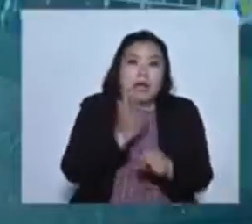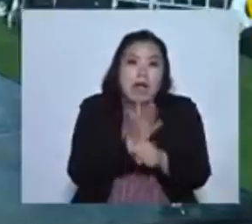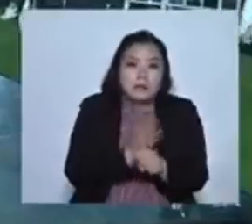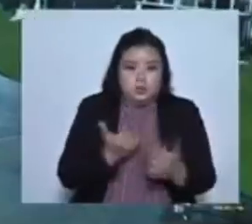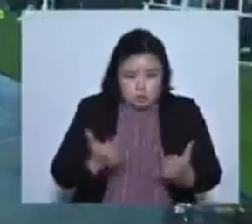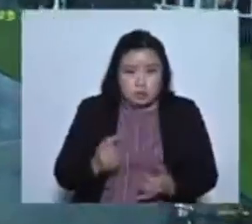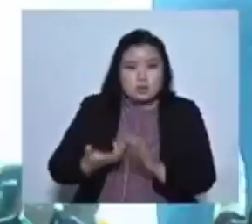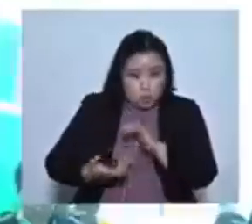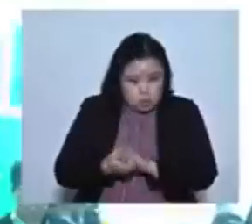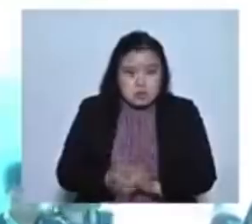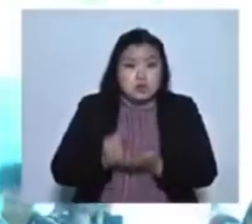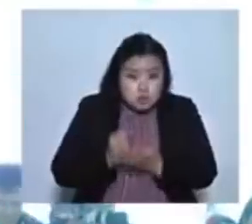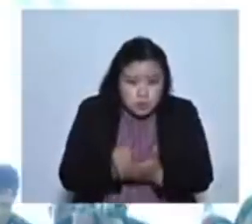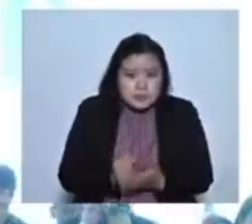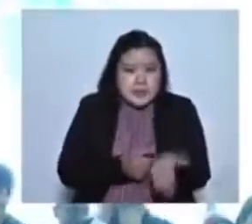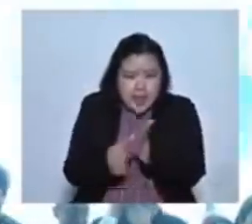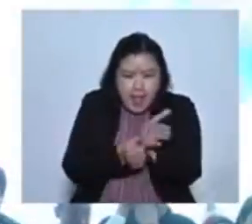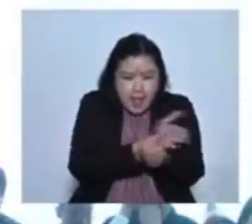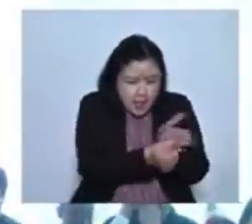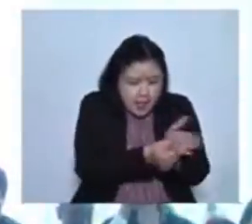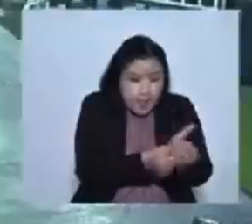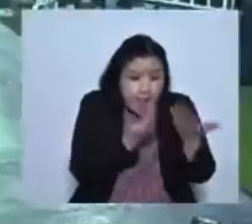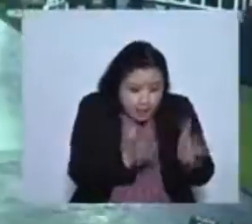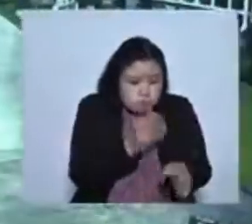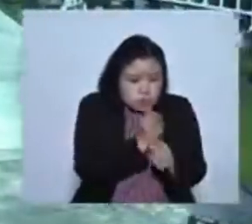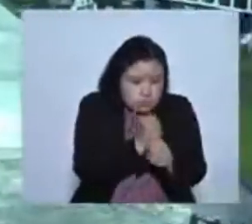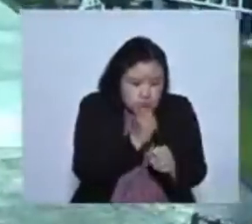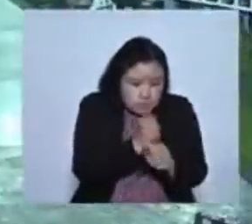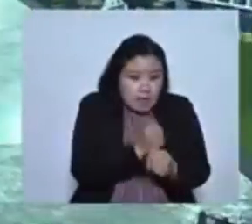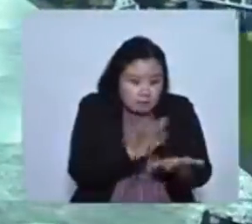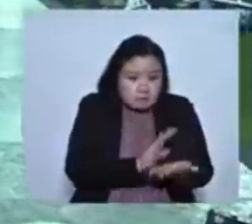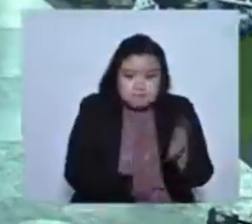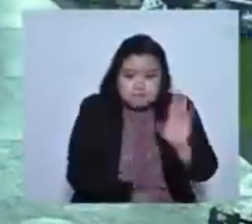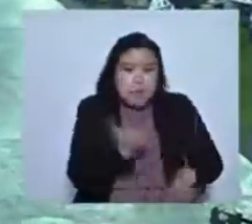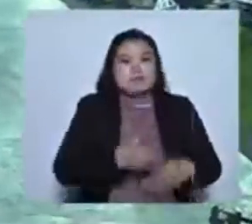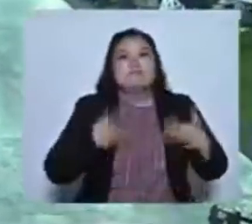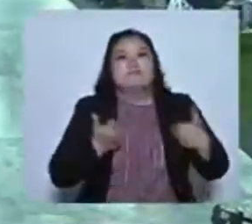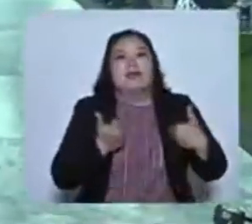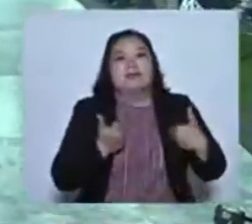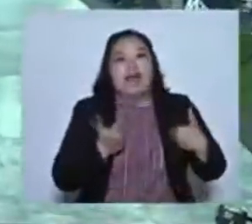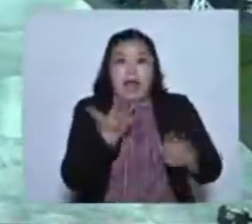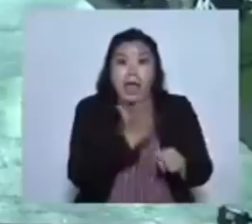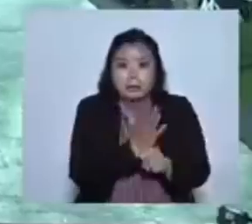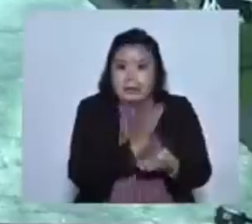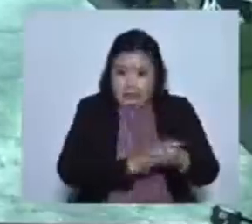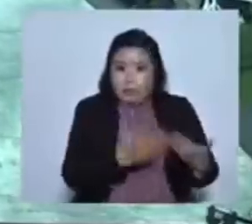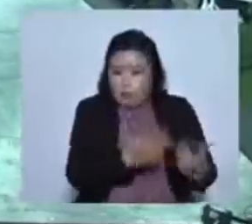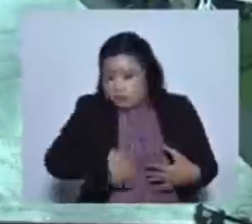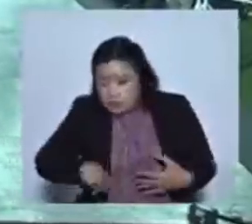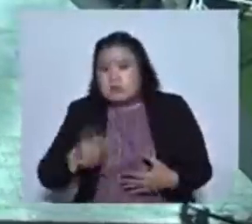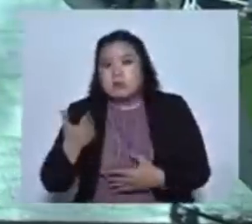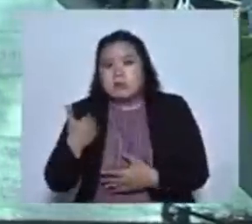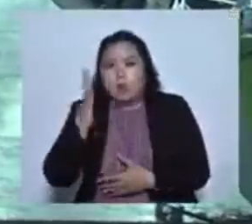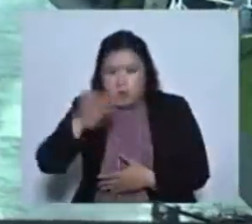แผ่วถางทางตรงนี้ให้มันโล่งขึ้นไปลุงก็ถางมาโล่งพร้อมควรแล้วทำให้บ้านเมืองสงบสุขเป็นสิ่งสำคัญที่สุ